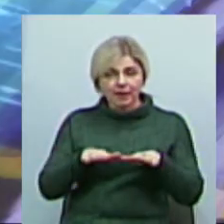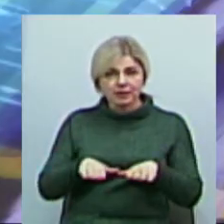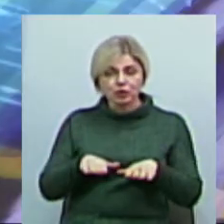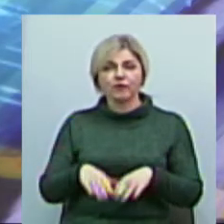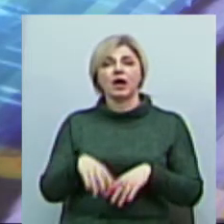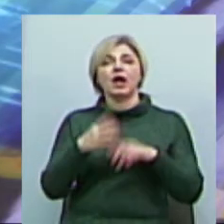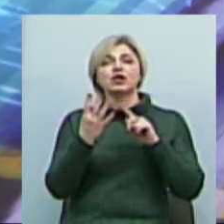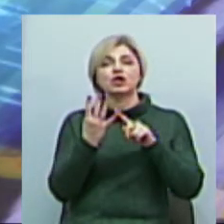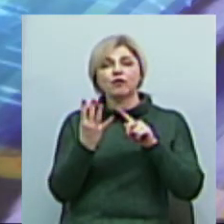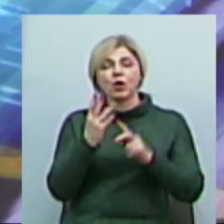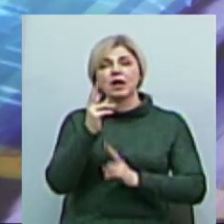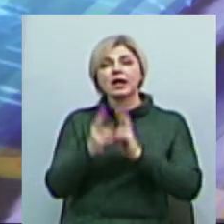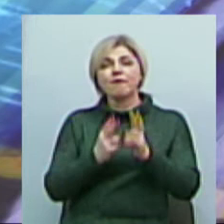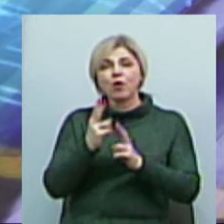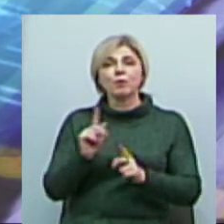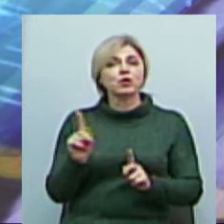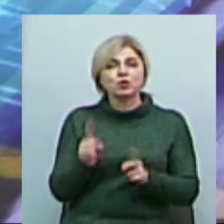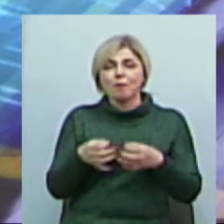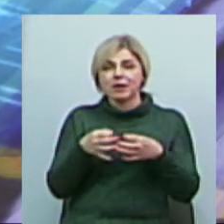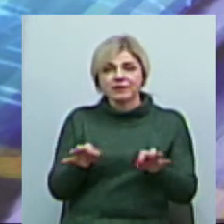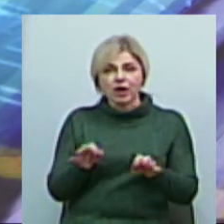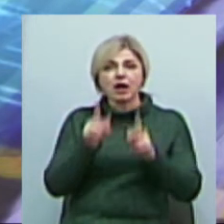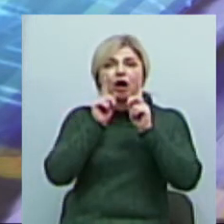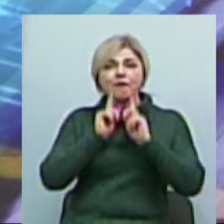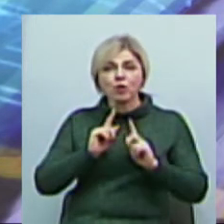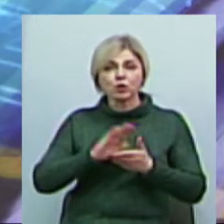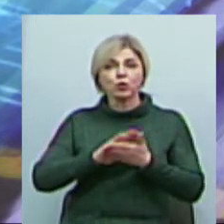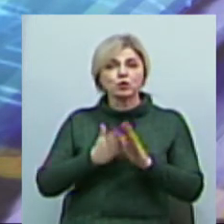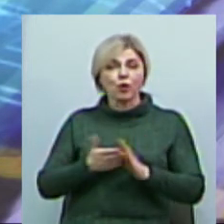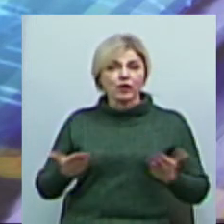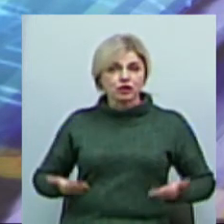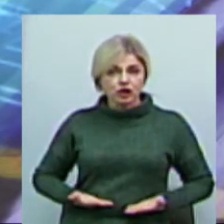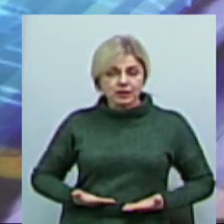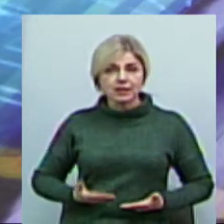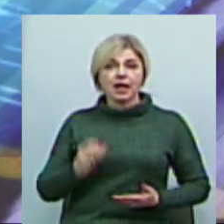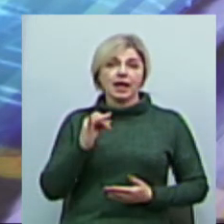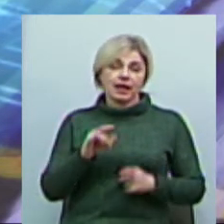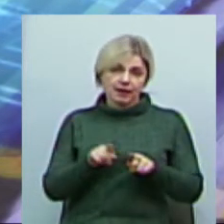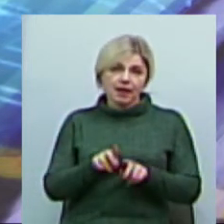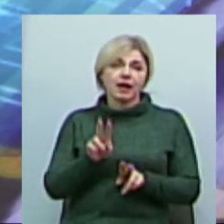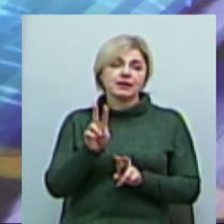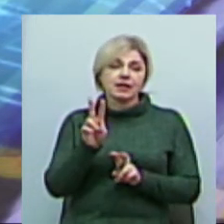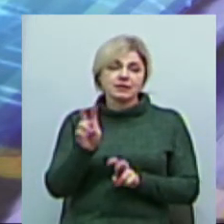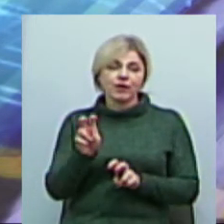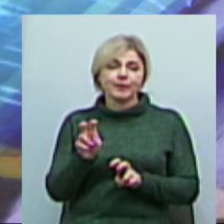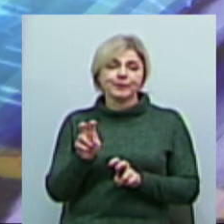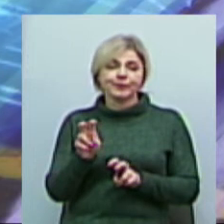реформа, то, что позволяет сделать комфортные условия жизни, и так называемая...